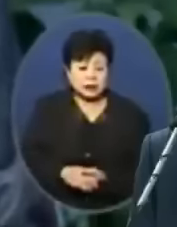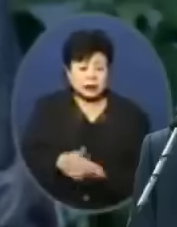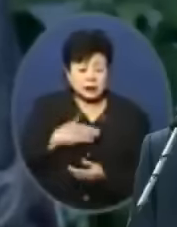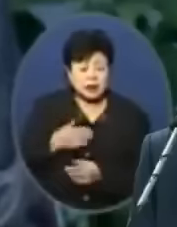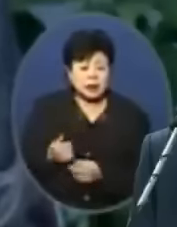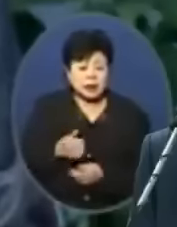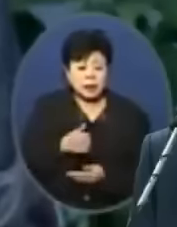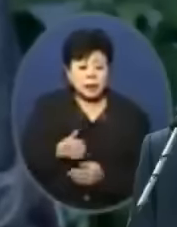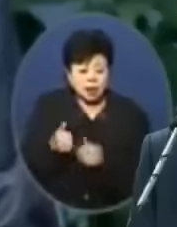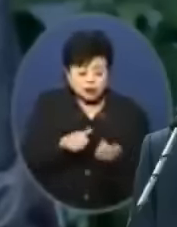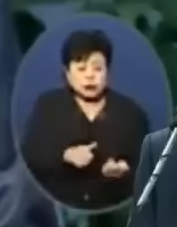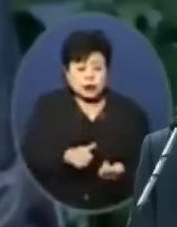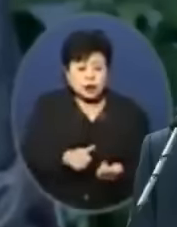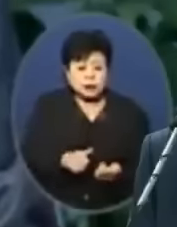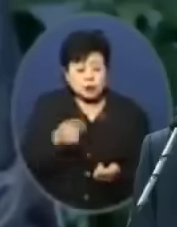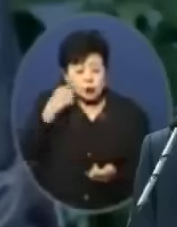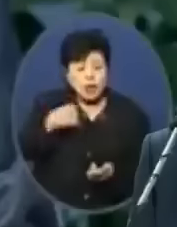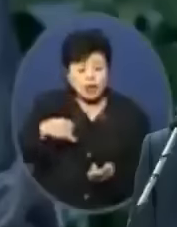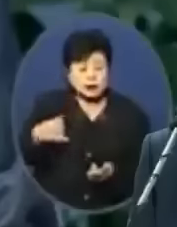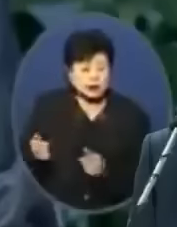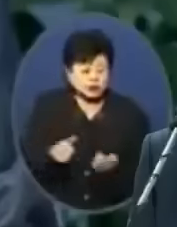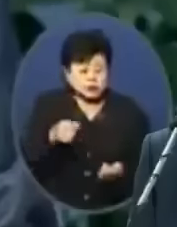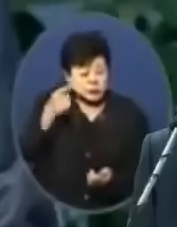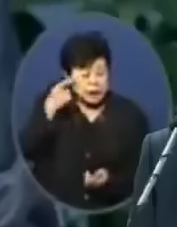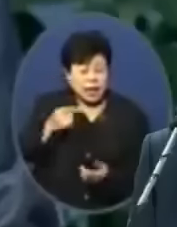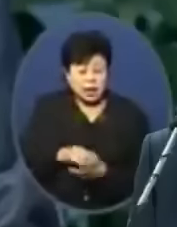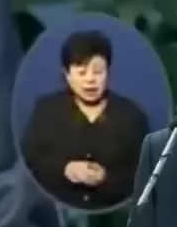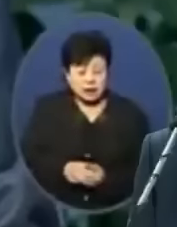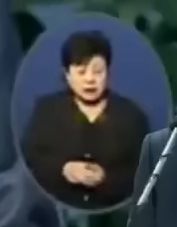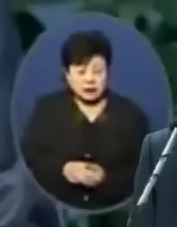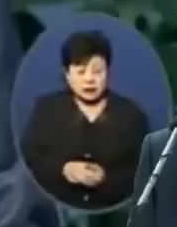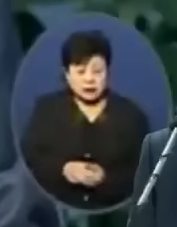내가 죽게 해주시지 왜 자식들을 이렇게 죽게 합니까?